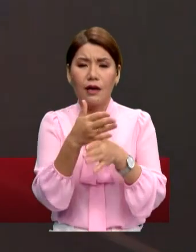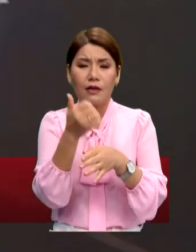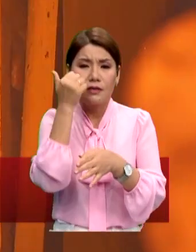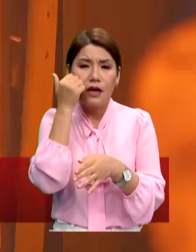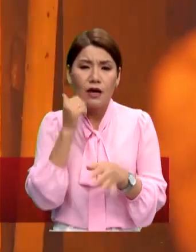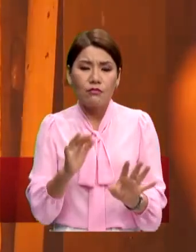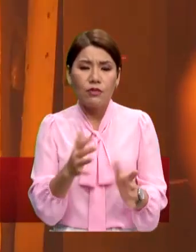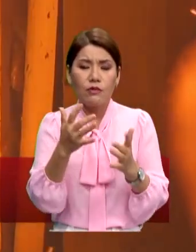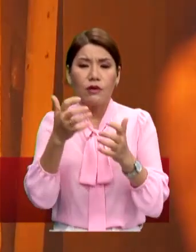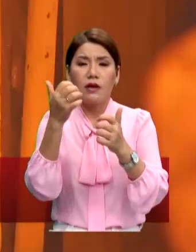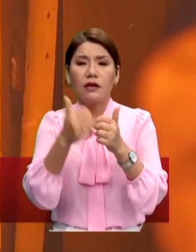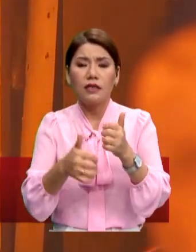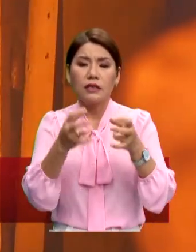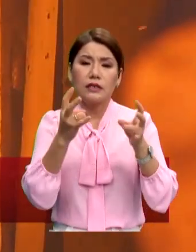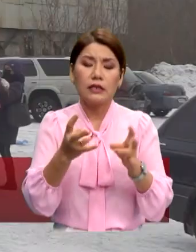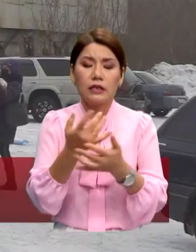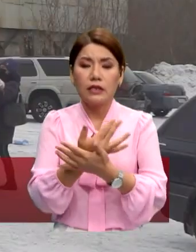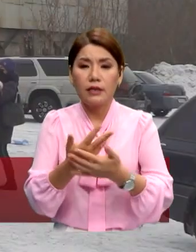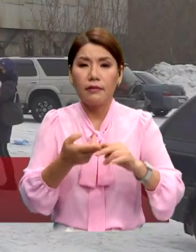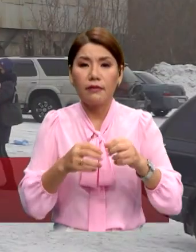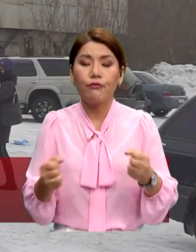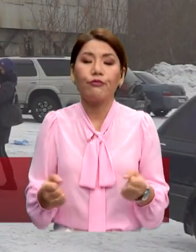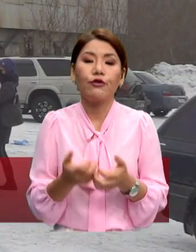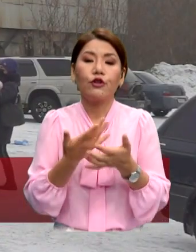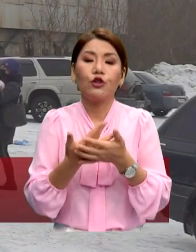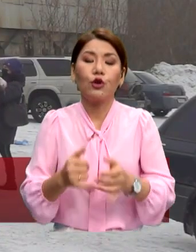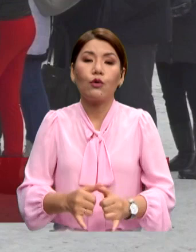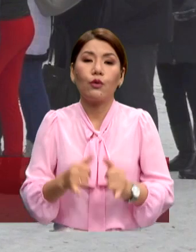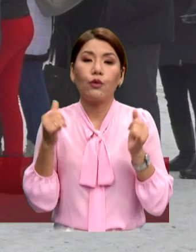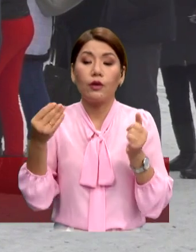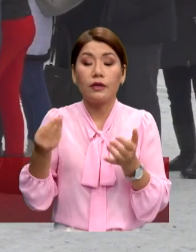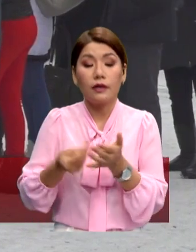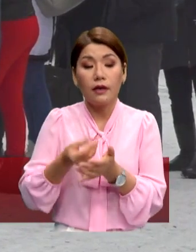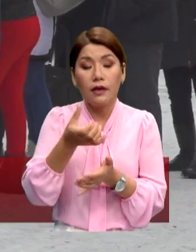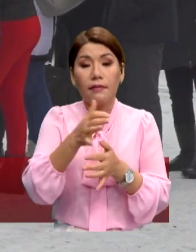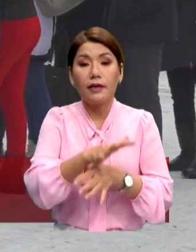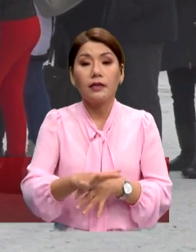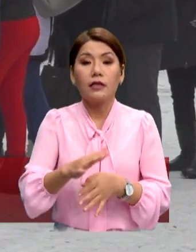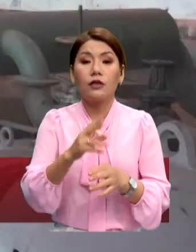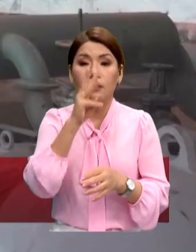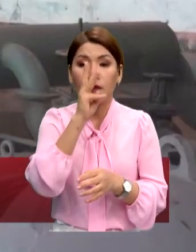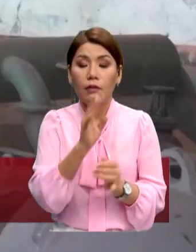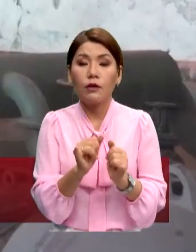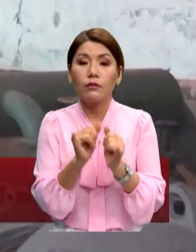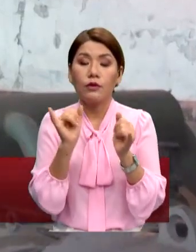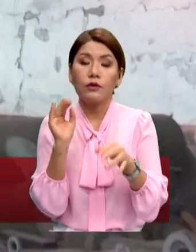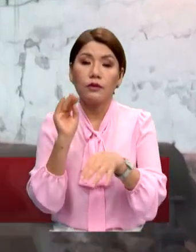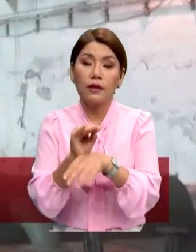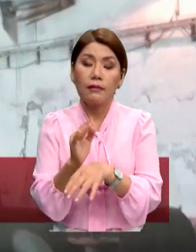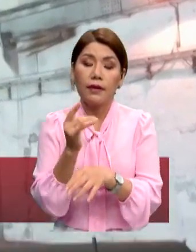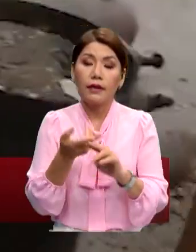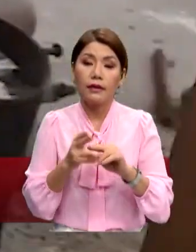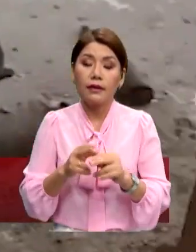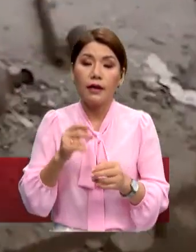постоянно случаются аварии. В прошлом году энергетики потребовали увеличить финансирование объекта и повысить зарплату. Этой зимой нагрузка